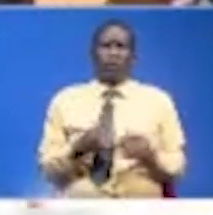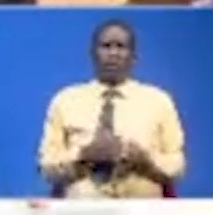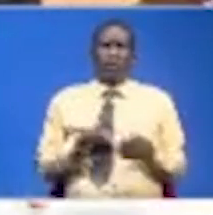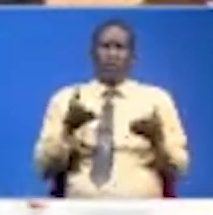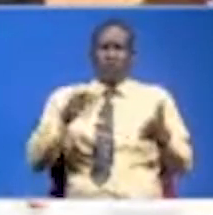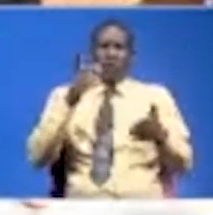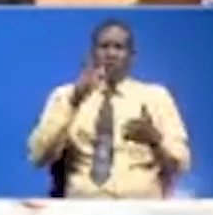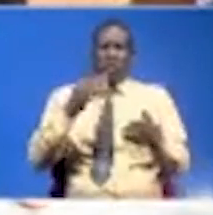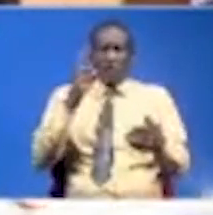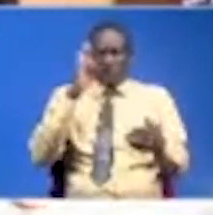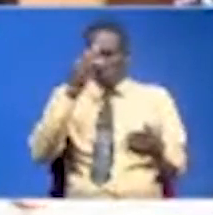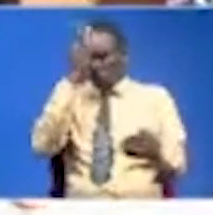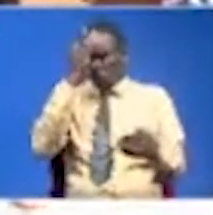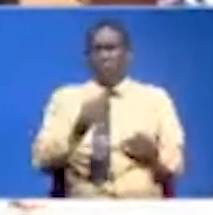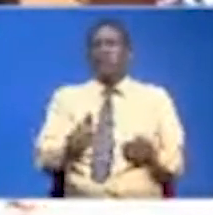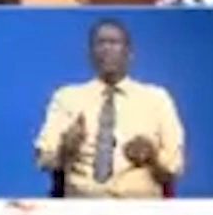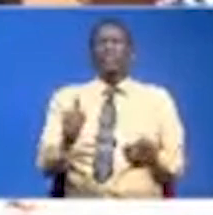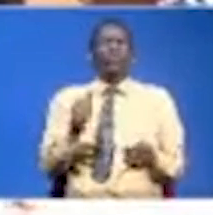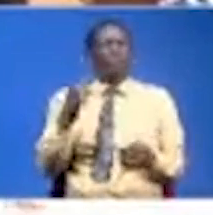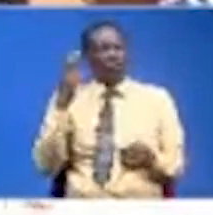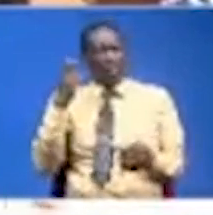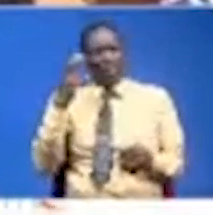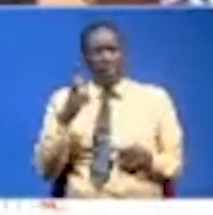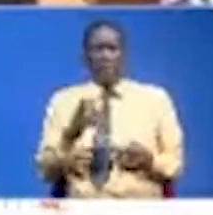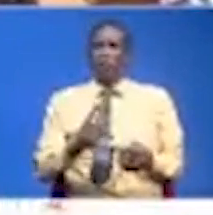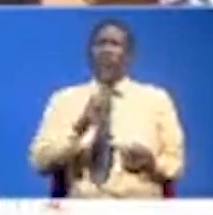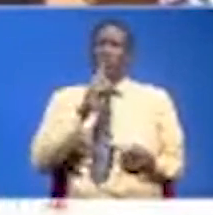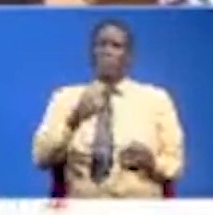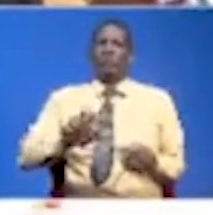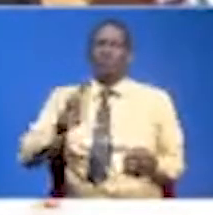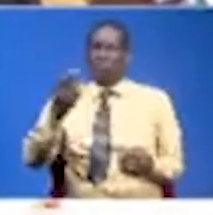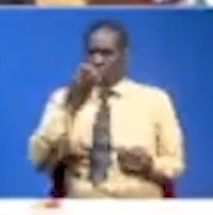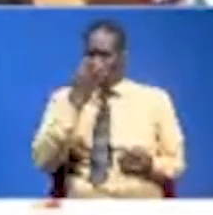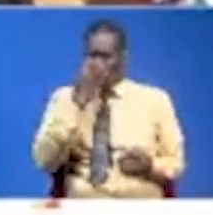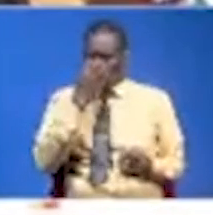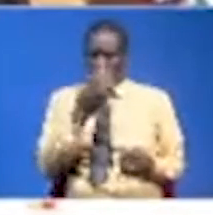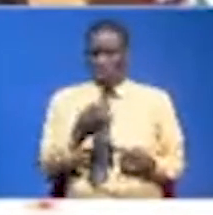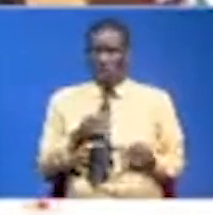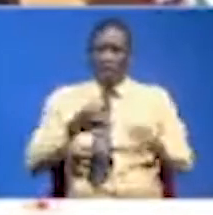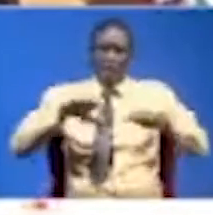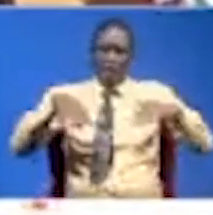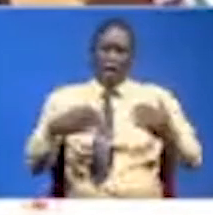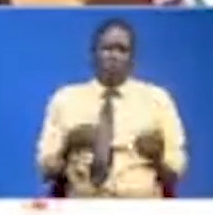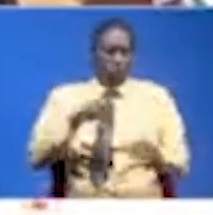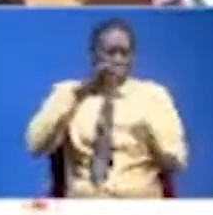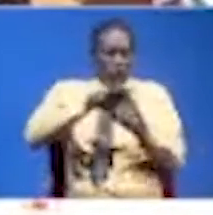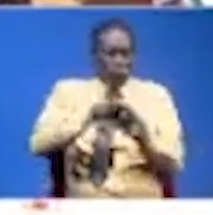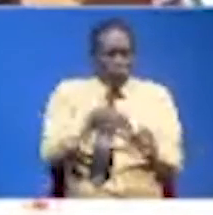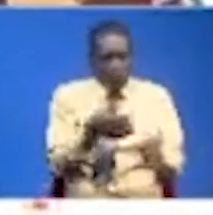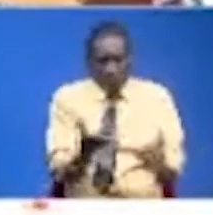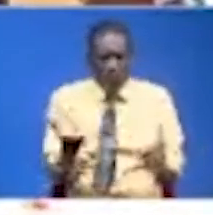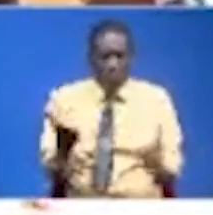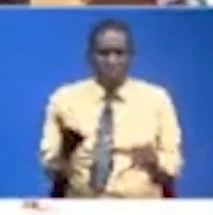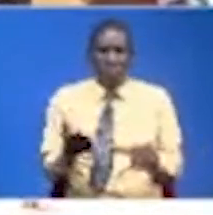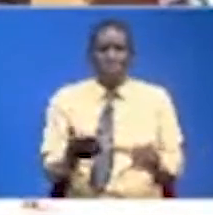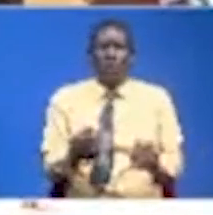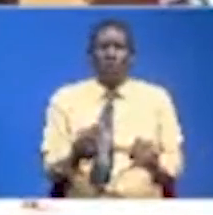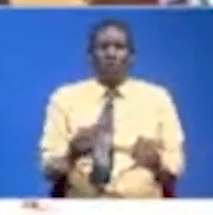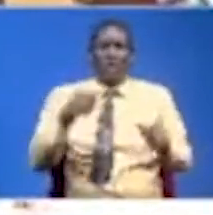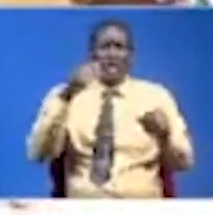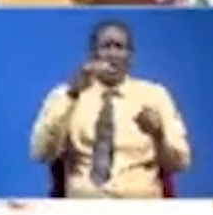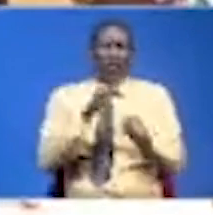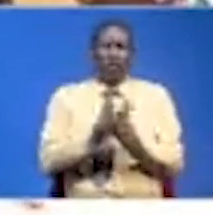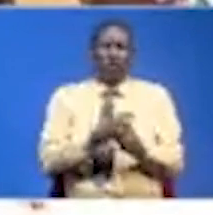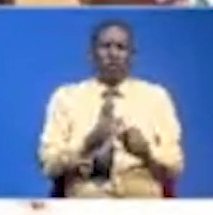imefanya tusisikize hii hotuba ya our President Ruto ni vile tulimwachagua tukiwa na roho kubwa, na hata